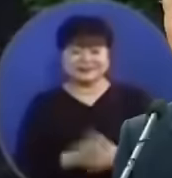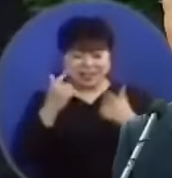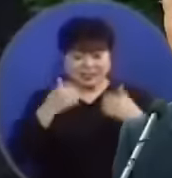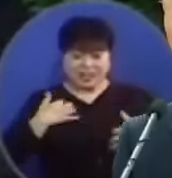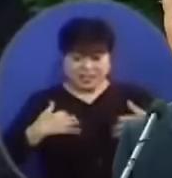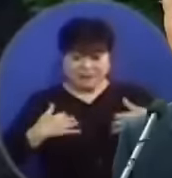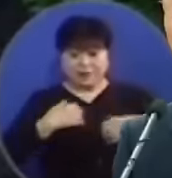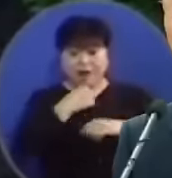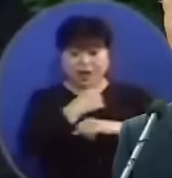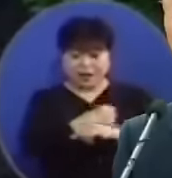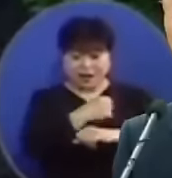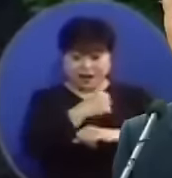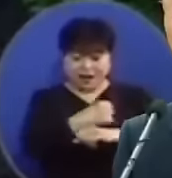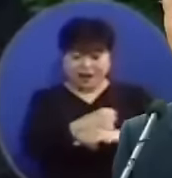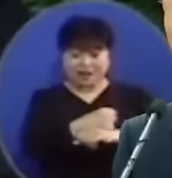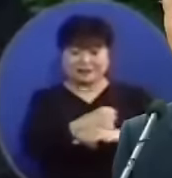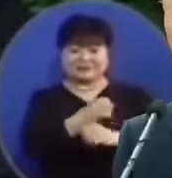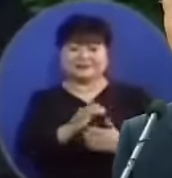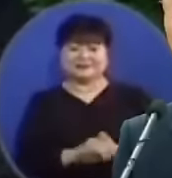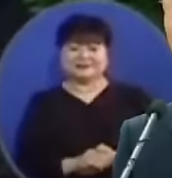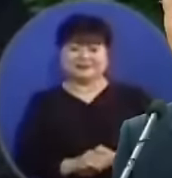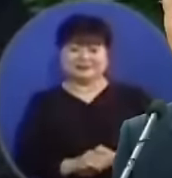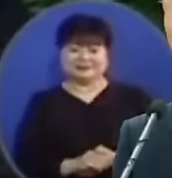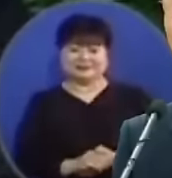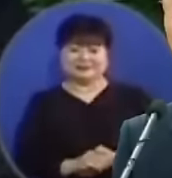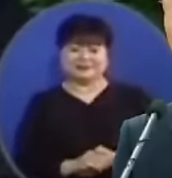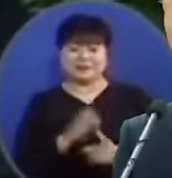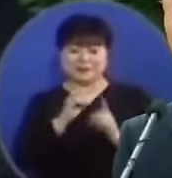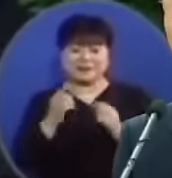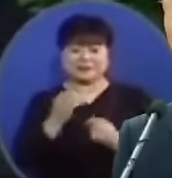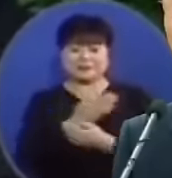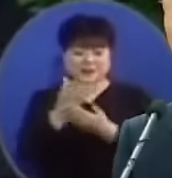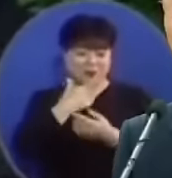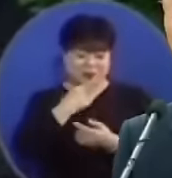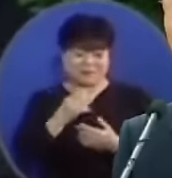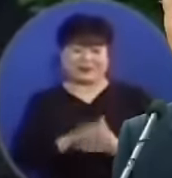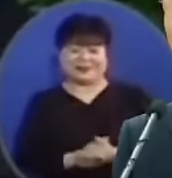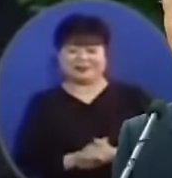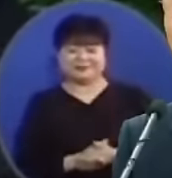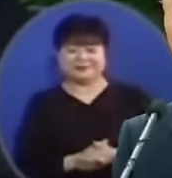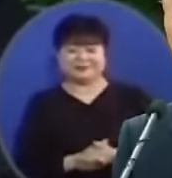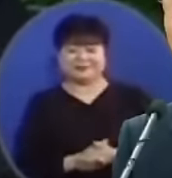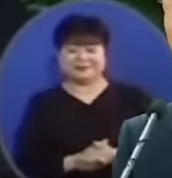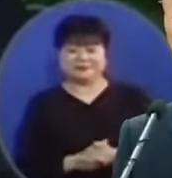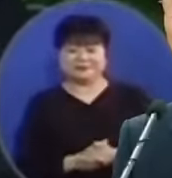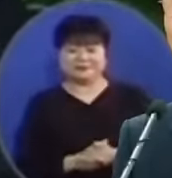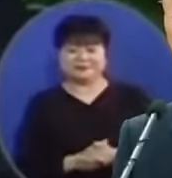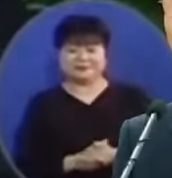항상 기뻐하라는 제목으로 말씀을 나누겠습니다.